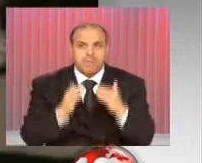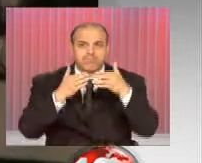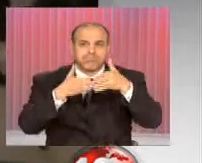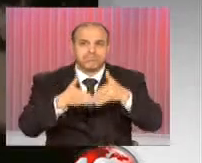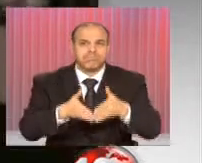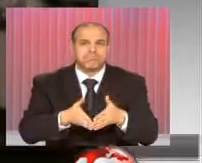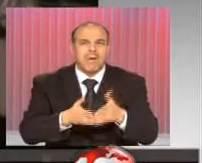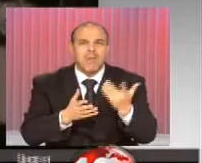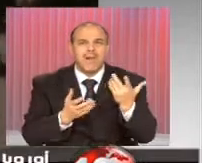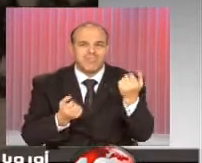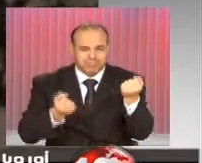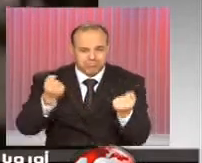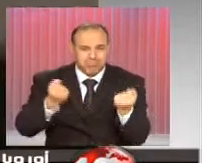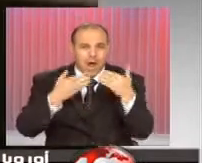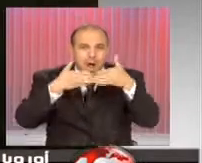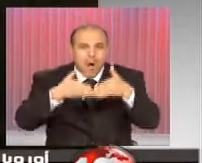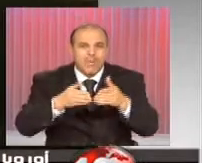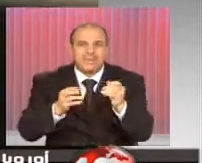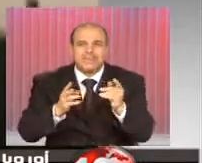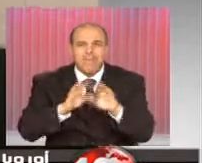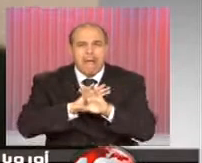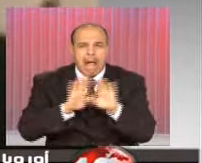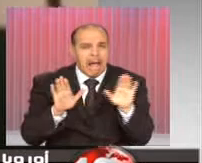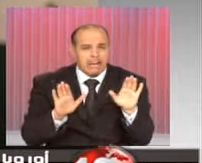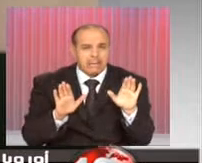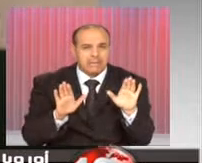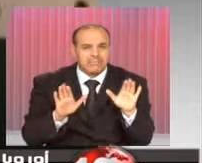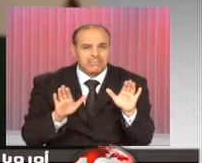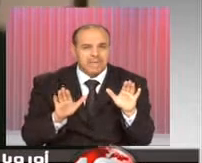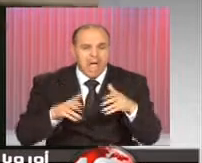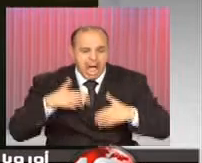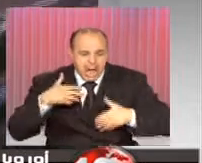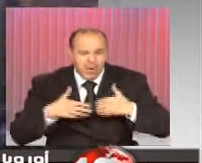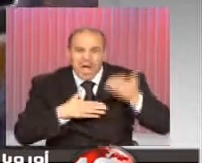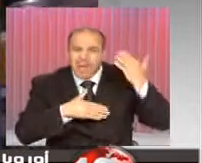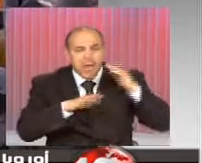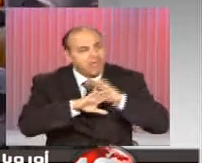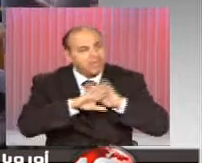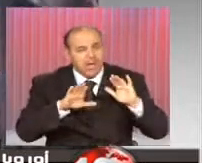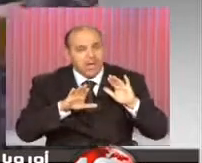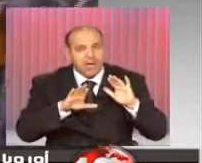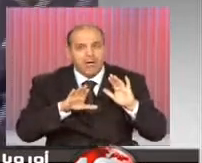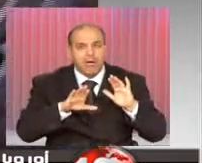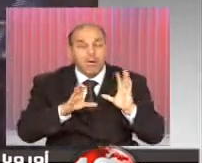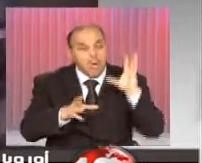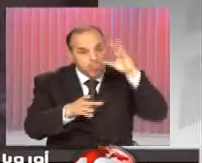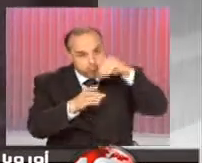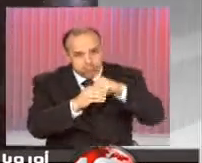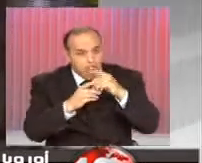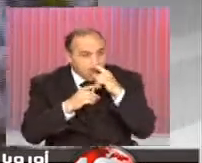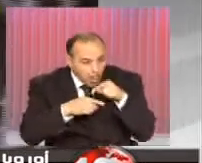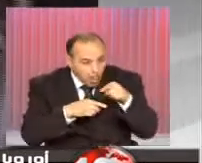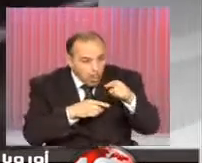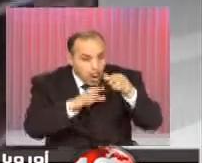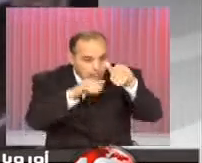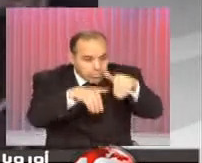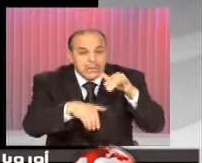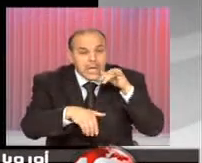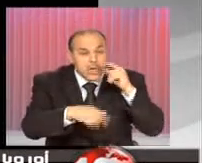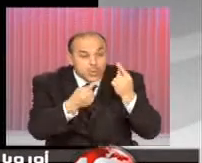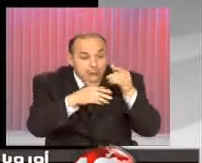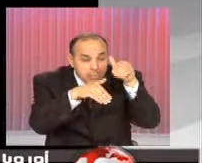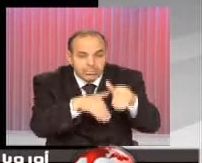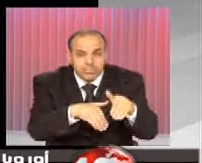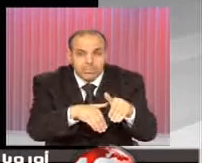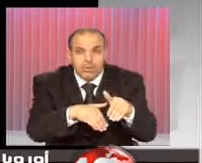الشحن القديمة هذه التي لم تعد تصلح حتى لنقل الماشية أو البضائع كانت على وشك الغرق قرب السواحل الإيطالية،